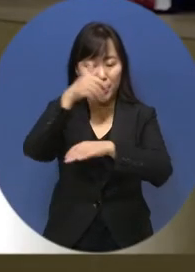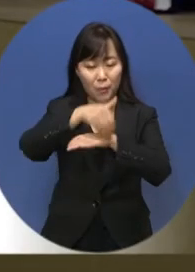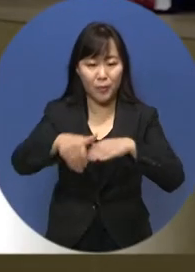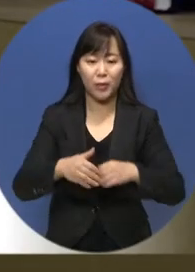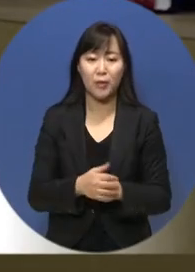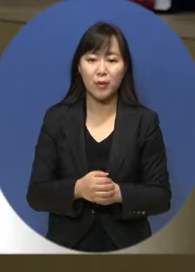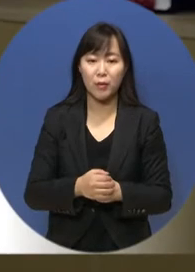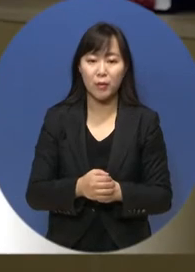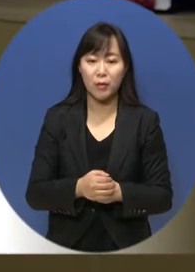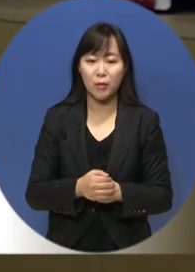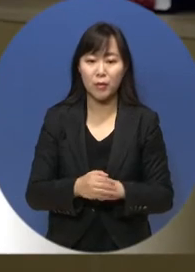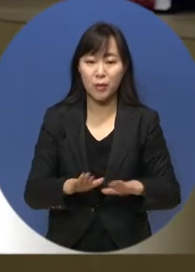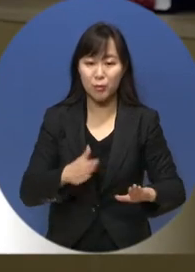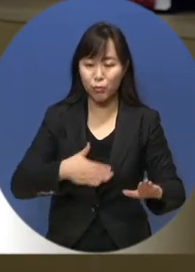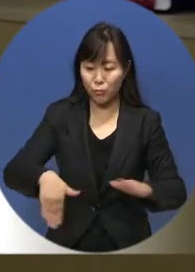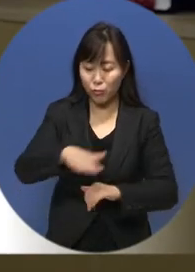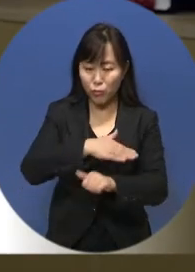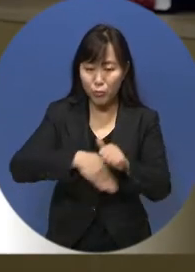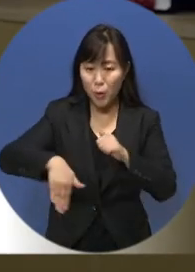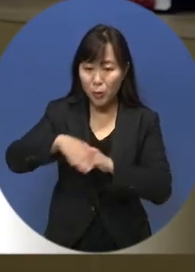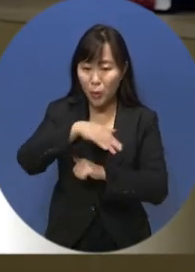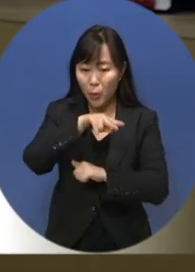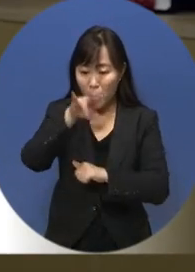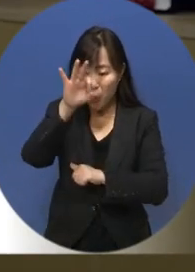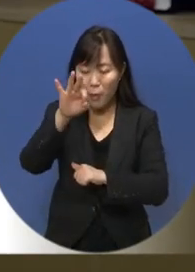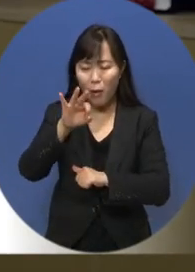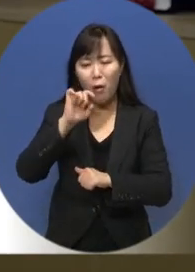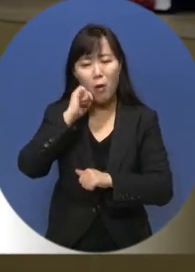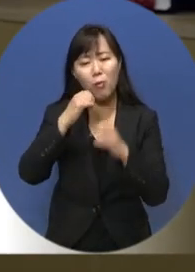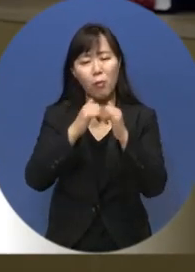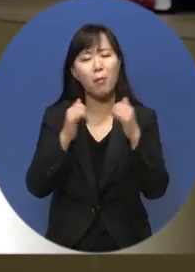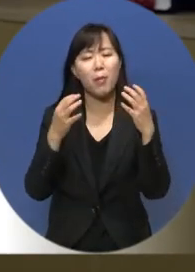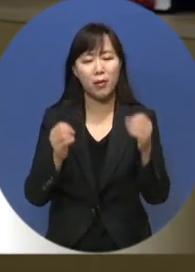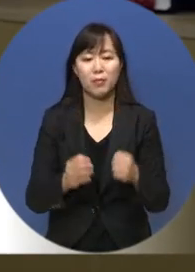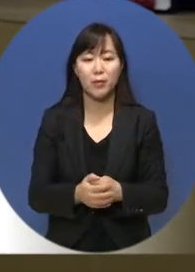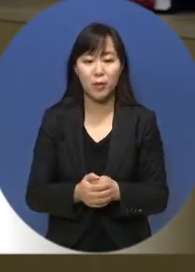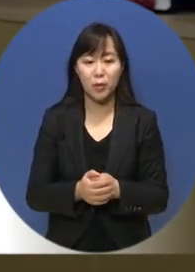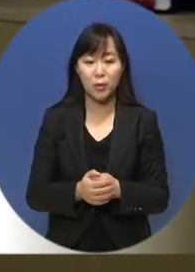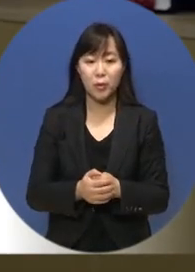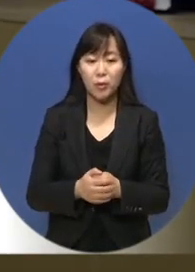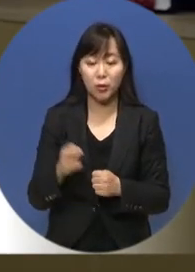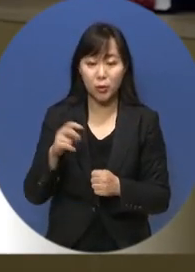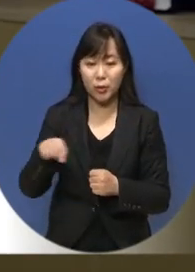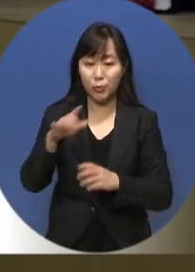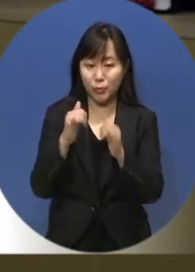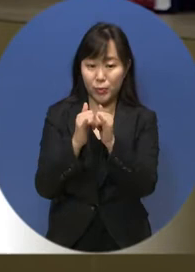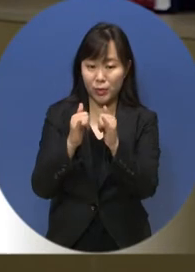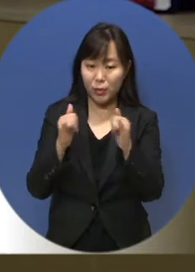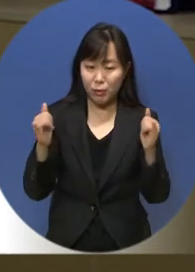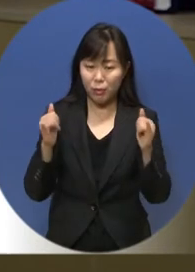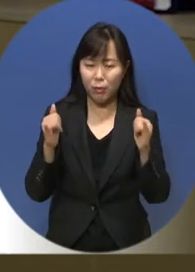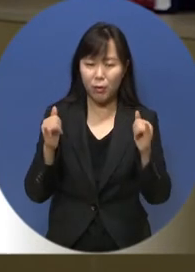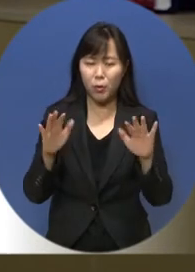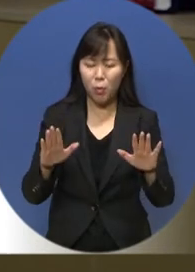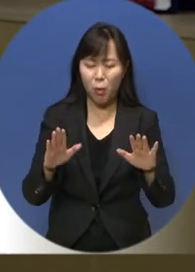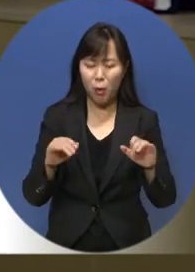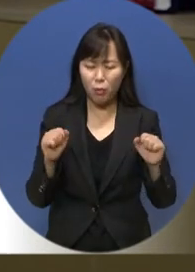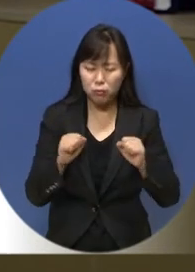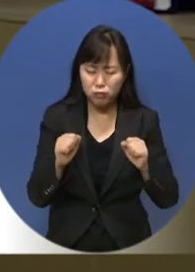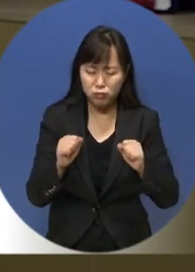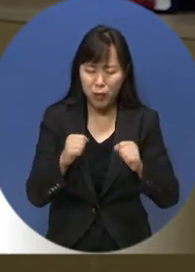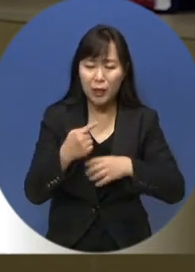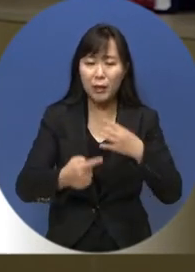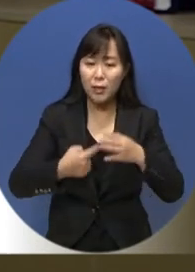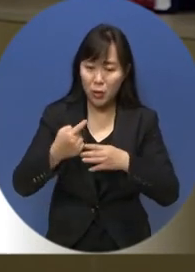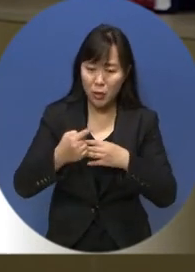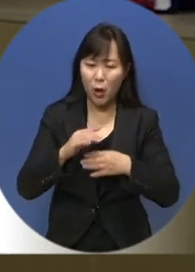주변을 돌아보면 어려운 이웃들이 많이 있습니다. 또 그분들에게서 추운 겨울은